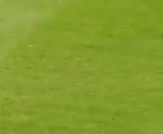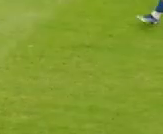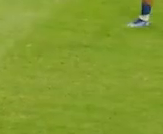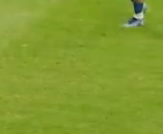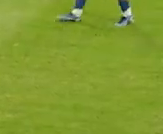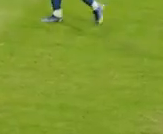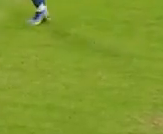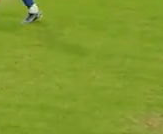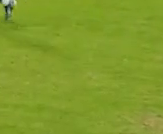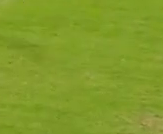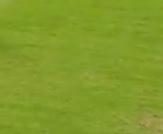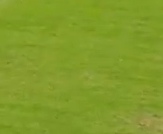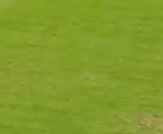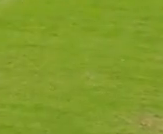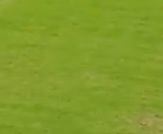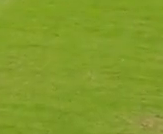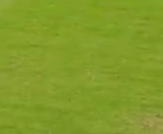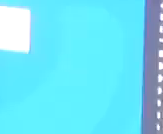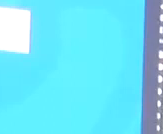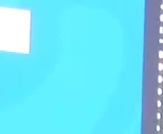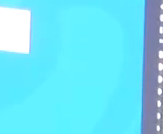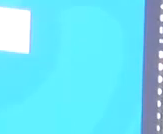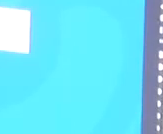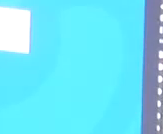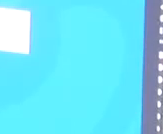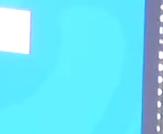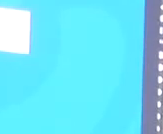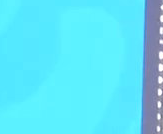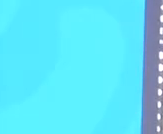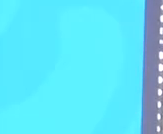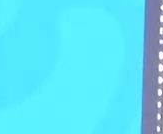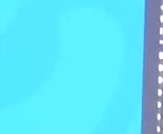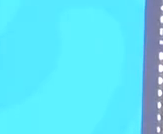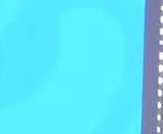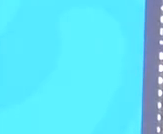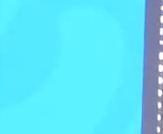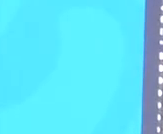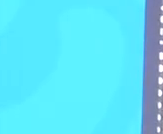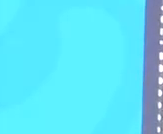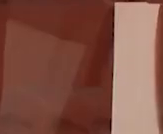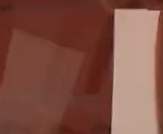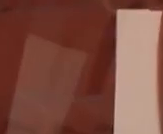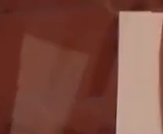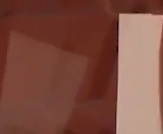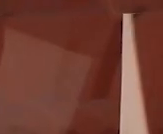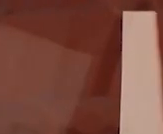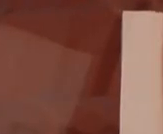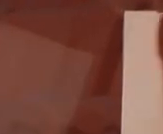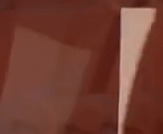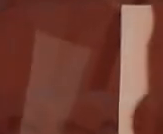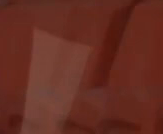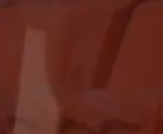April sekaligus menjadi ajang untuk memantau kesiapan stadion berkapasitas 82.000 penonton ini untuk mendapat standar